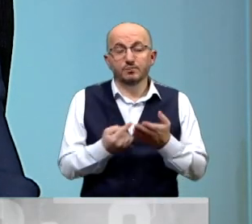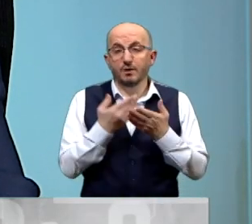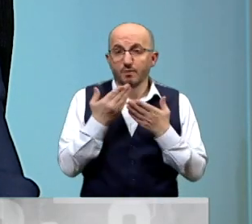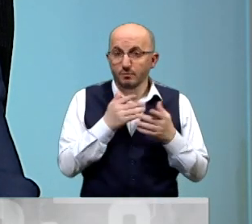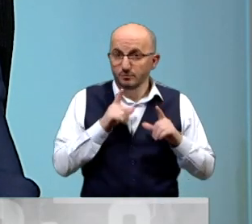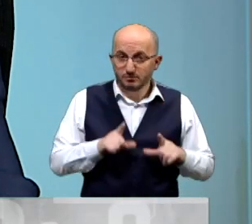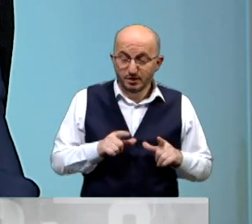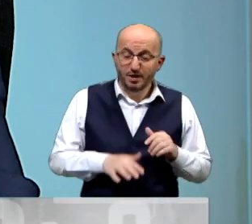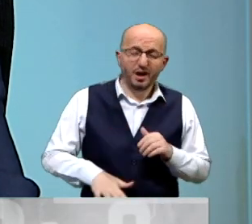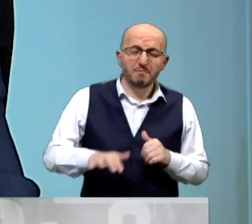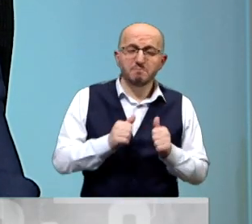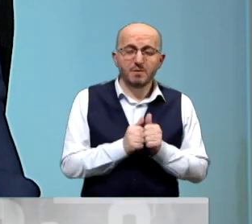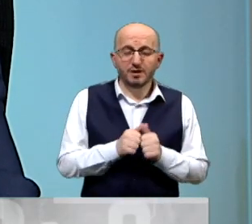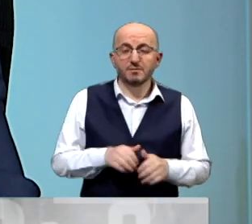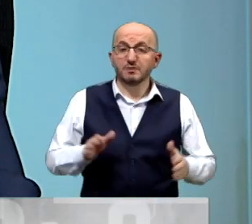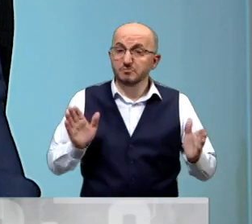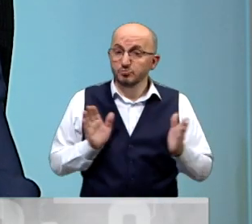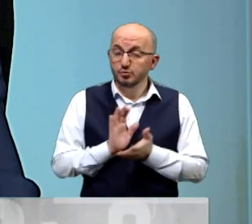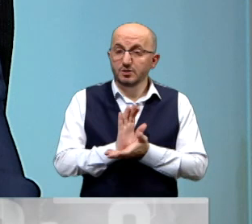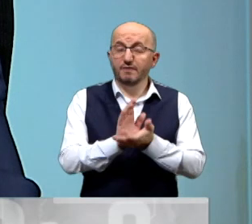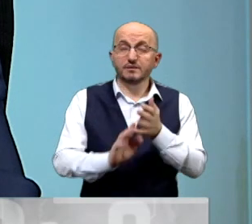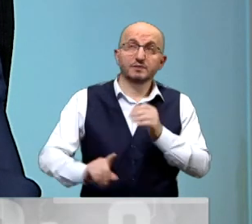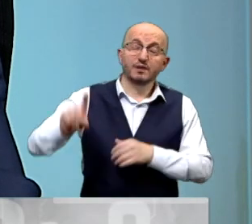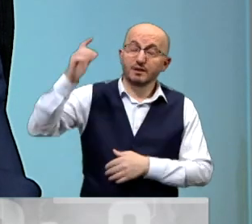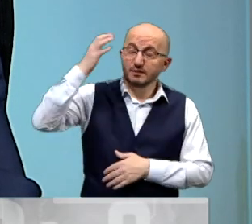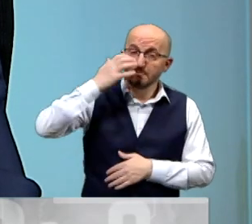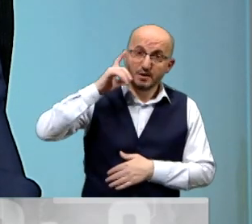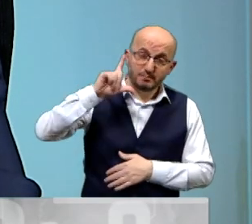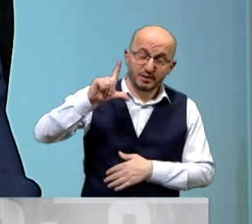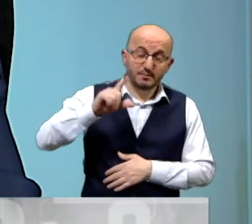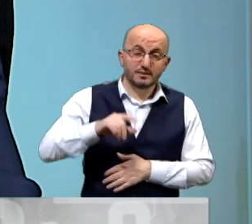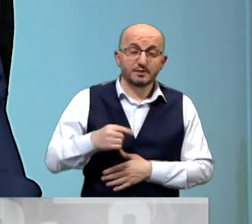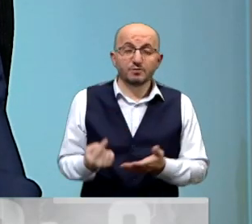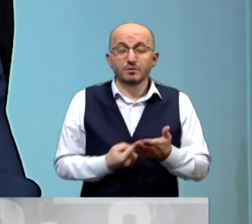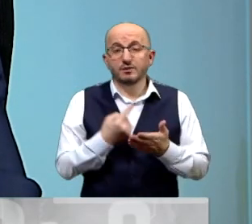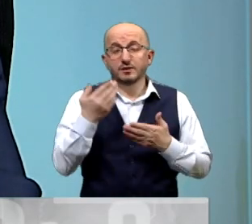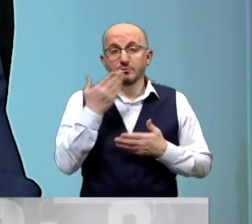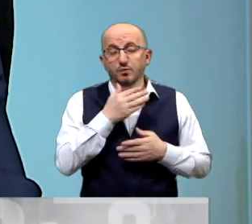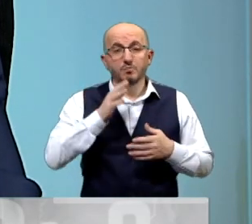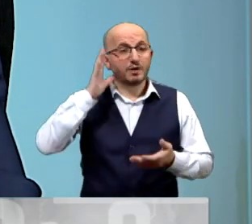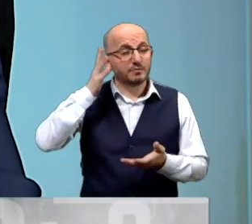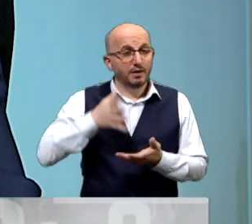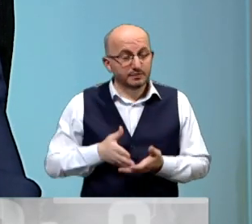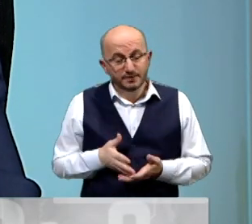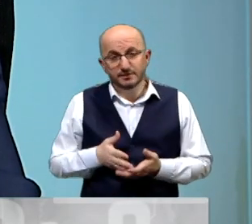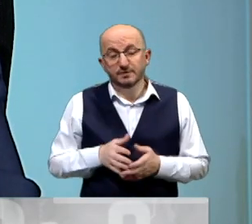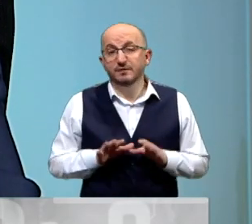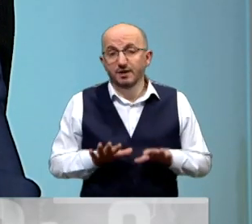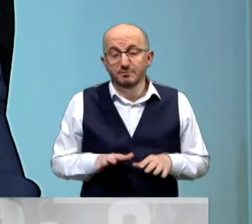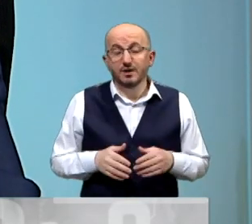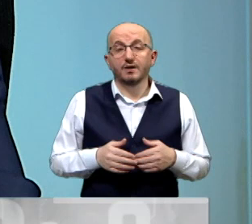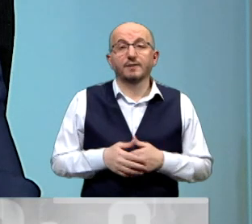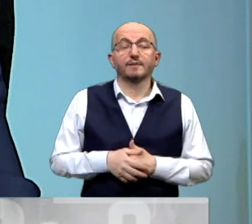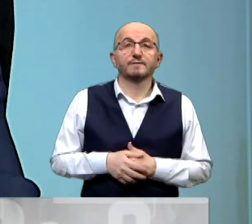okumalıyız hep beraber karşılığını Allah'tan beklemeliyiz Kur'an Kuranı Kerim okumak ibadettir Ama ben